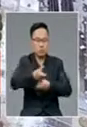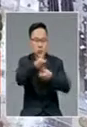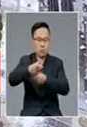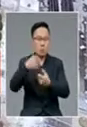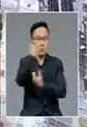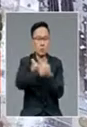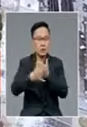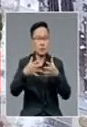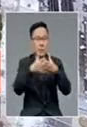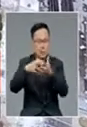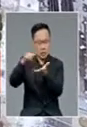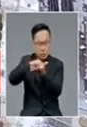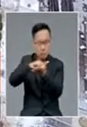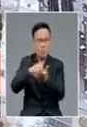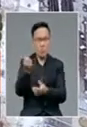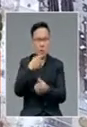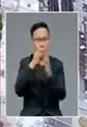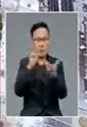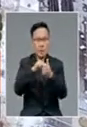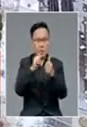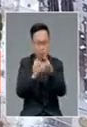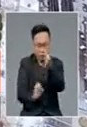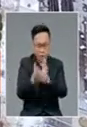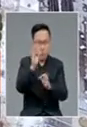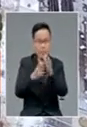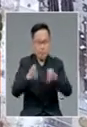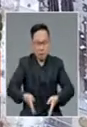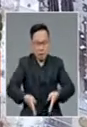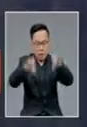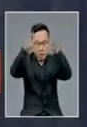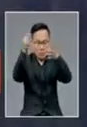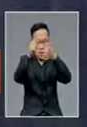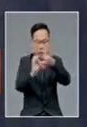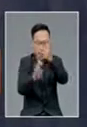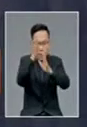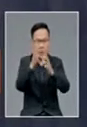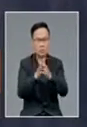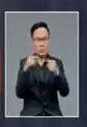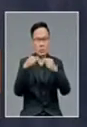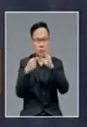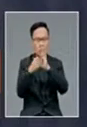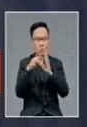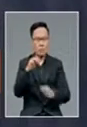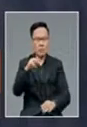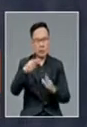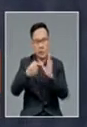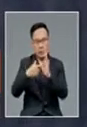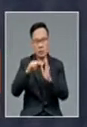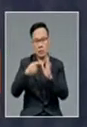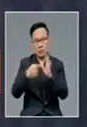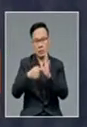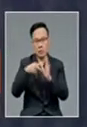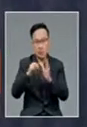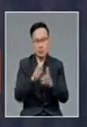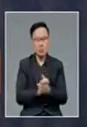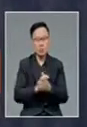ว่ามีผู้ได้รับบาดเจ็บ3คนจากเหตุเพลิงไหม้ที่ชั้นบนสุดของทรัมป์ทาวเวอร์ที่ย่านแมนฮัตตันของสหรัฐแต่ว่าขณะเกิดเห